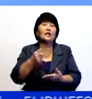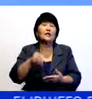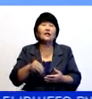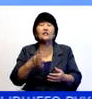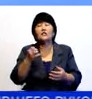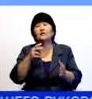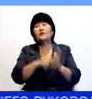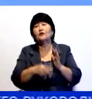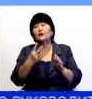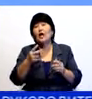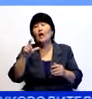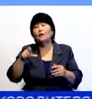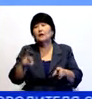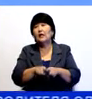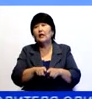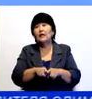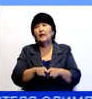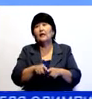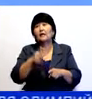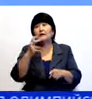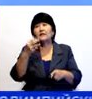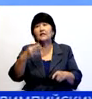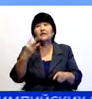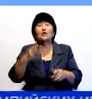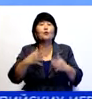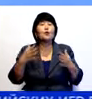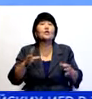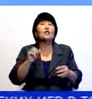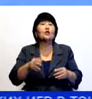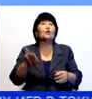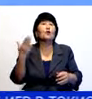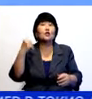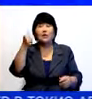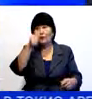4082 абитуриента. Это на 233 больше, чем в прошлом году.